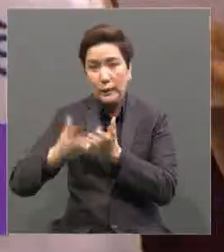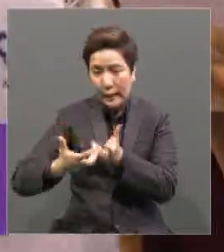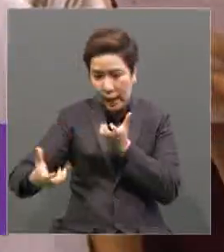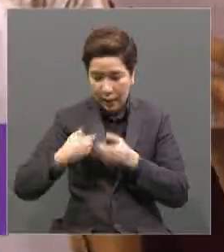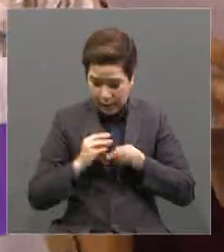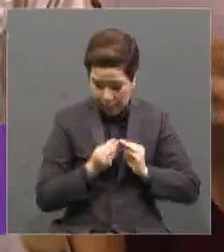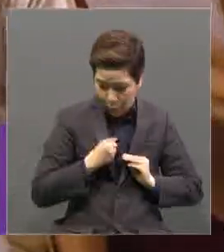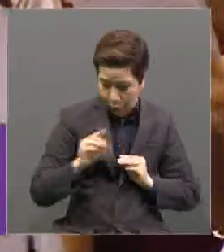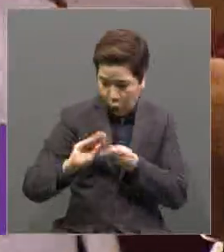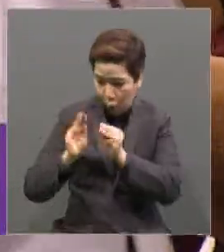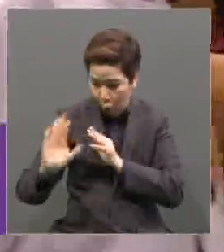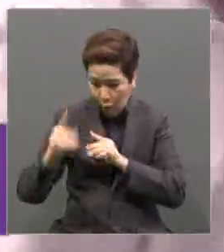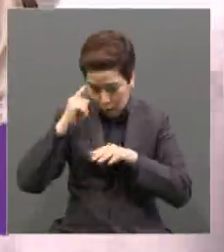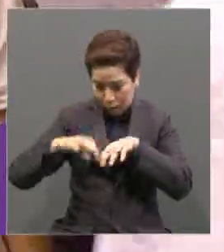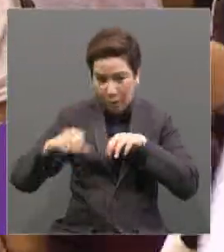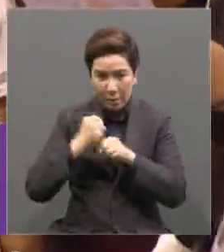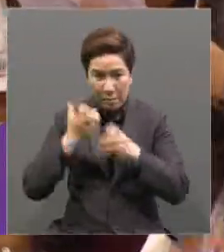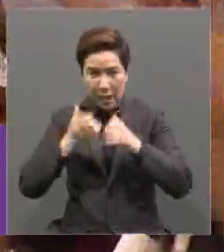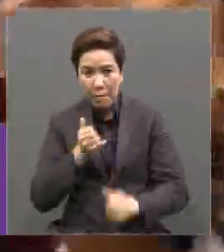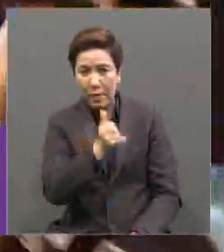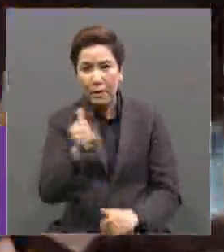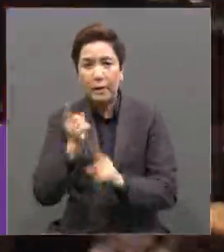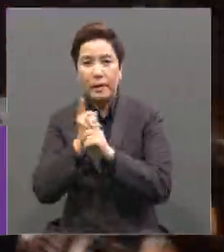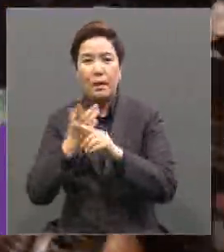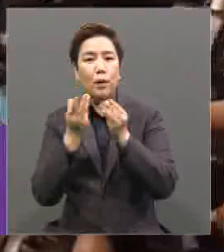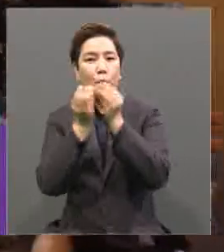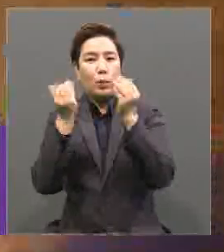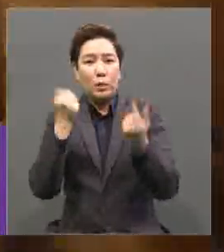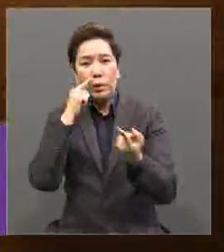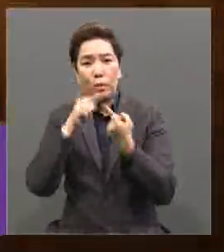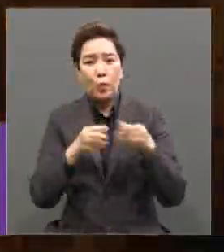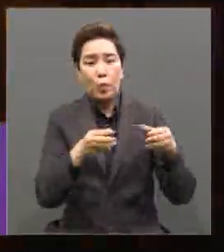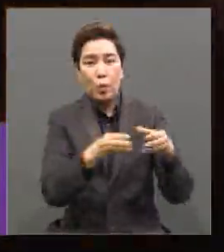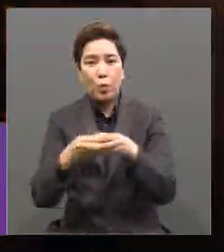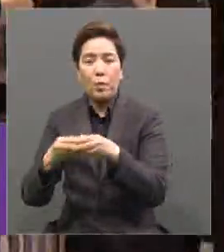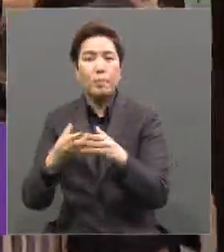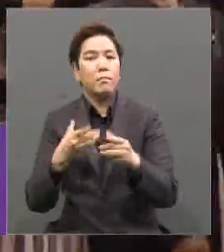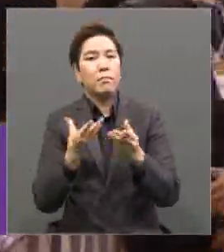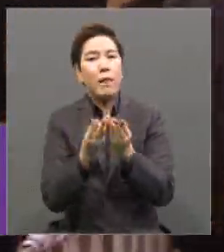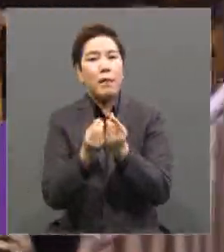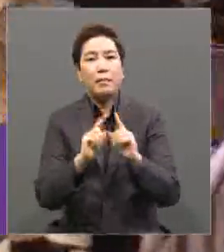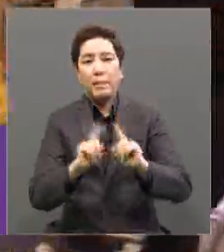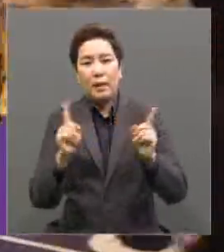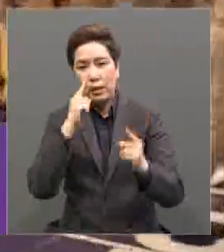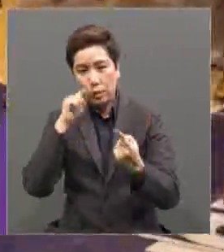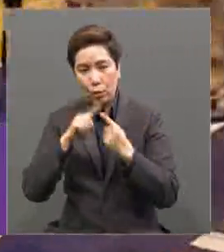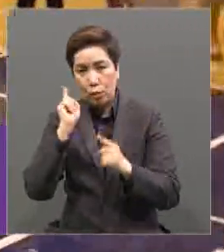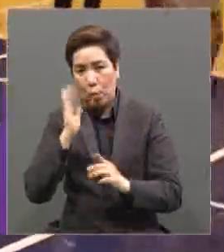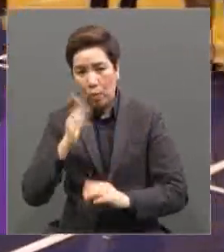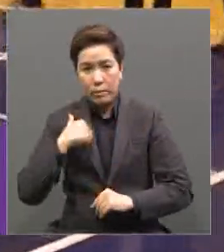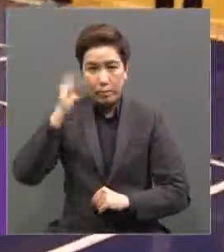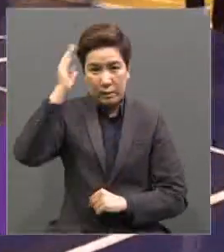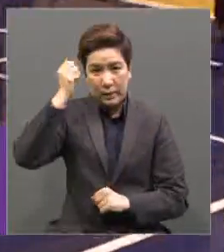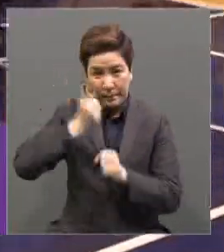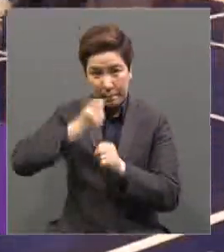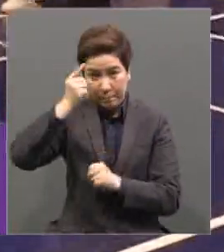ไปนะครับต้องทำพื้นที่กันอย่างหนักแน่นตามรัฐธรรมนูญก็คือแต่ละคนแต่ละพรรคเบอร์ไม่เหมือนกันดังนั้นต้องกินใจพี่น้องประชาชนจริงๆนะ